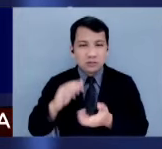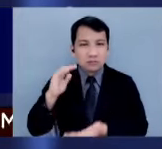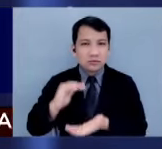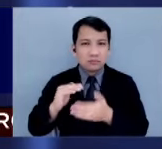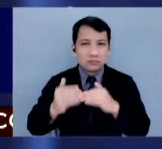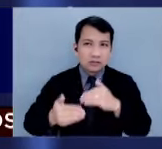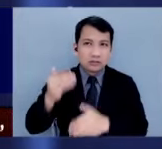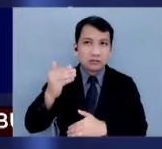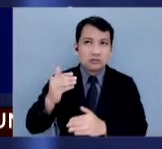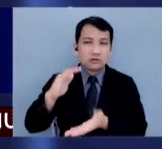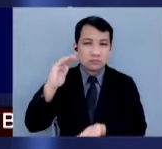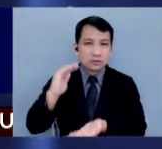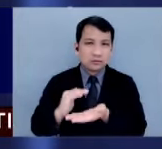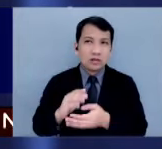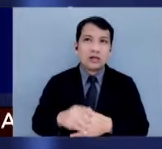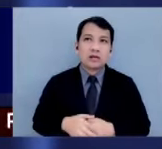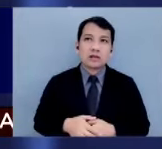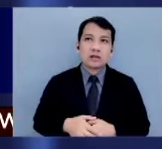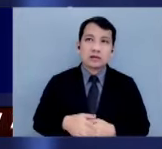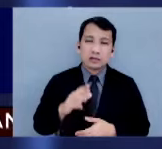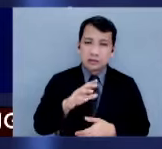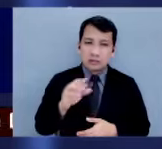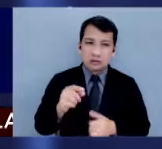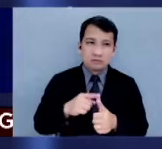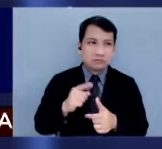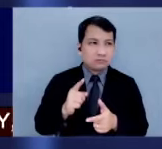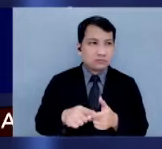decreasing, and